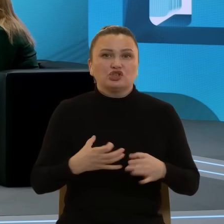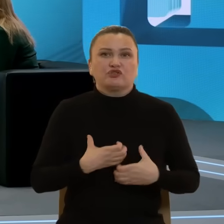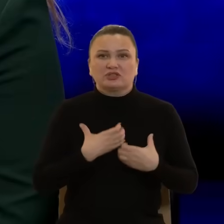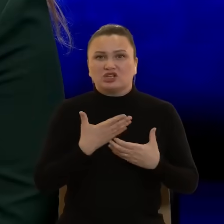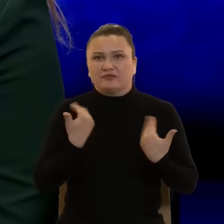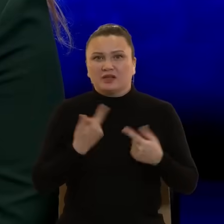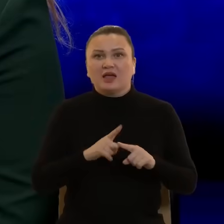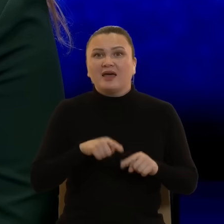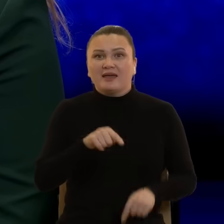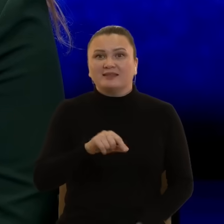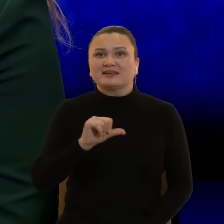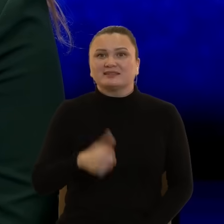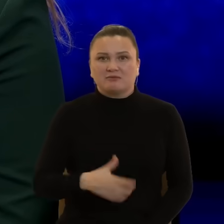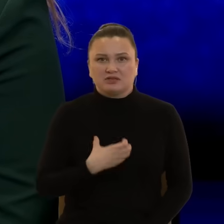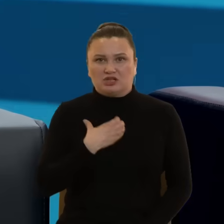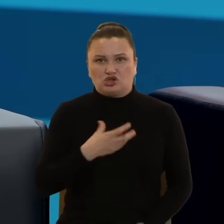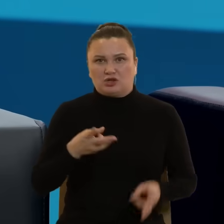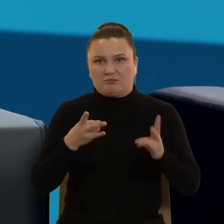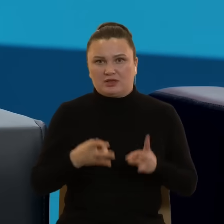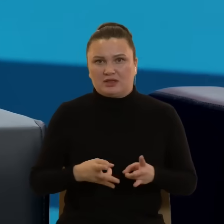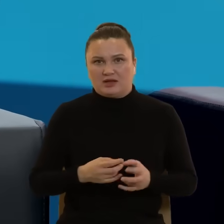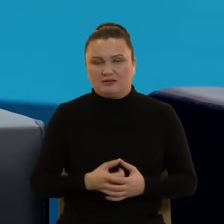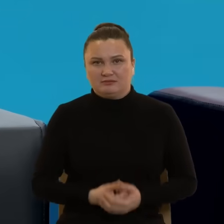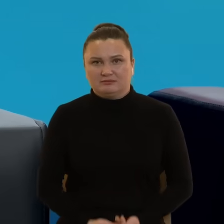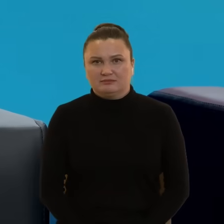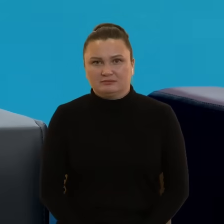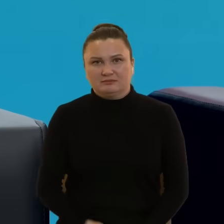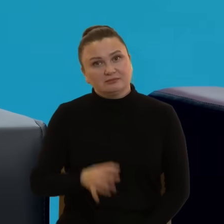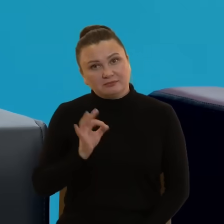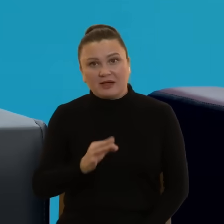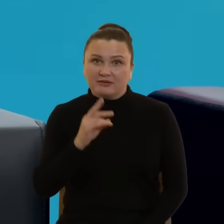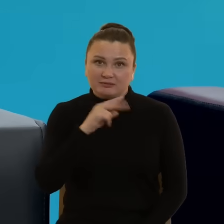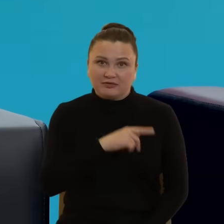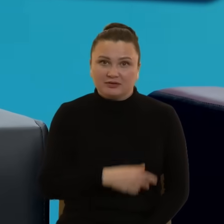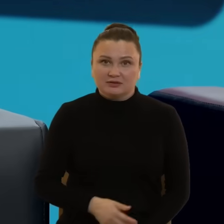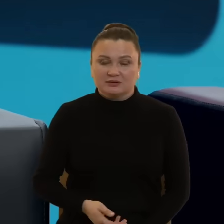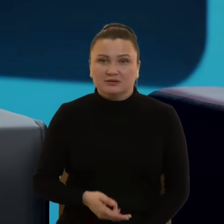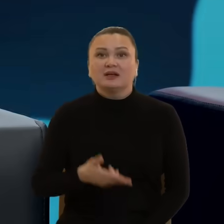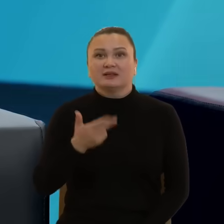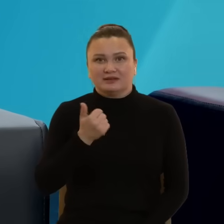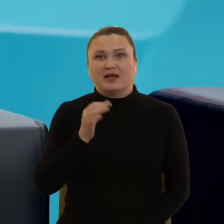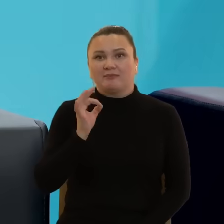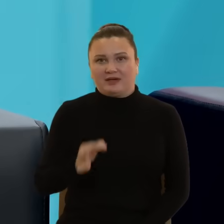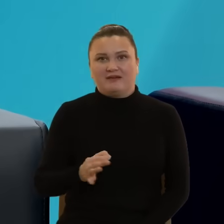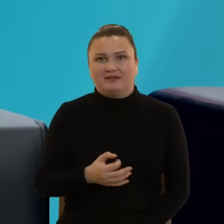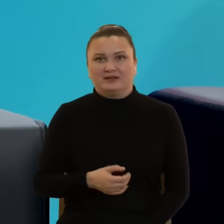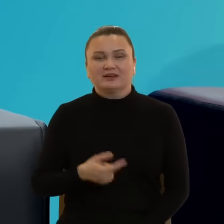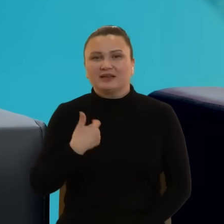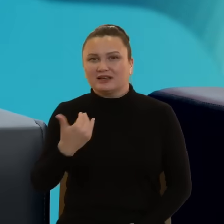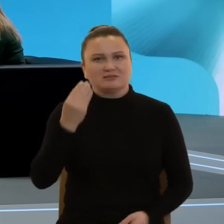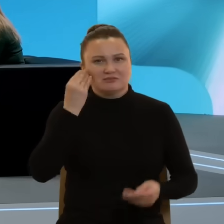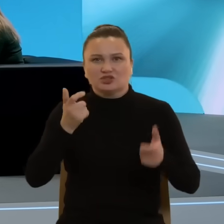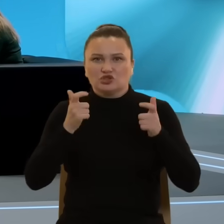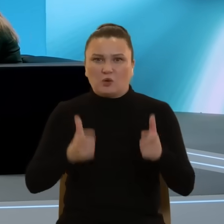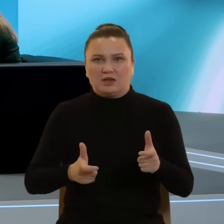страшного, вот это самая страшная беда. Так или нет, Светлана Александровна? Вы можете мне парировать, вы можете сказать, все не так. Нет, я с вами